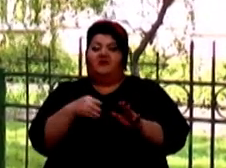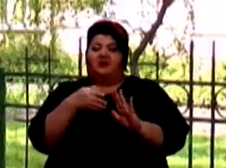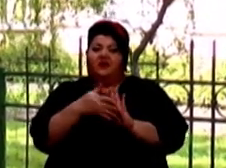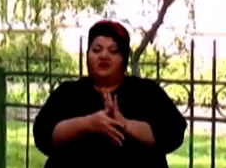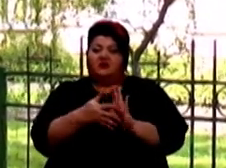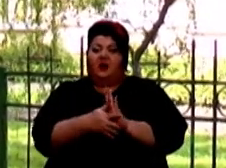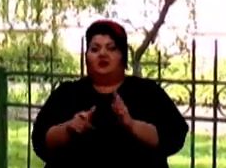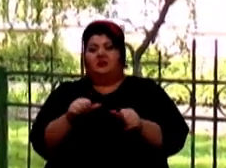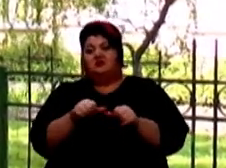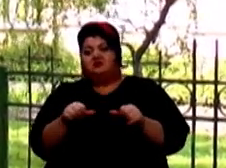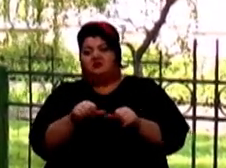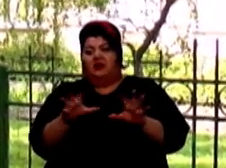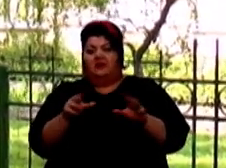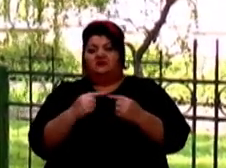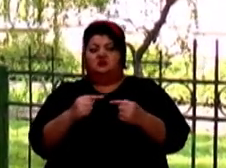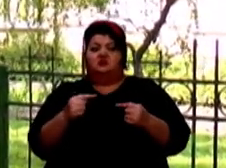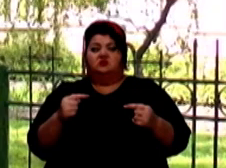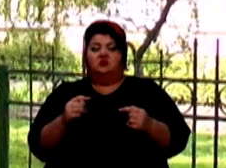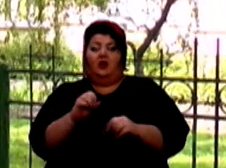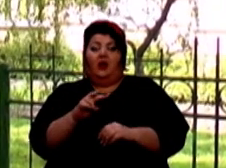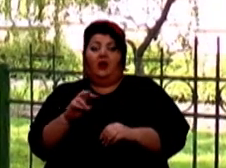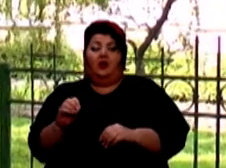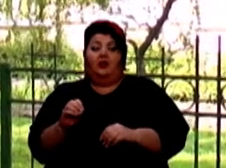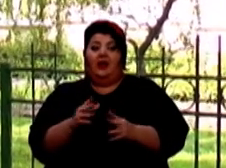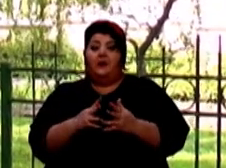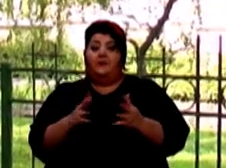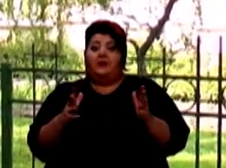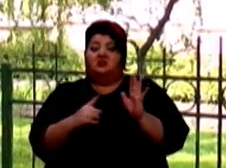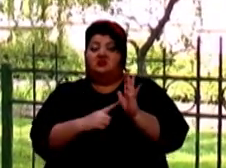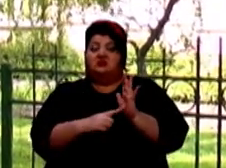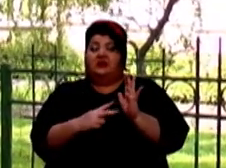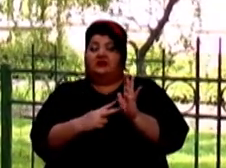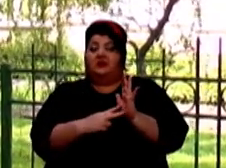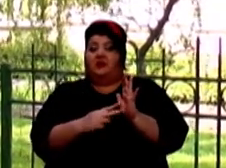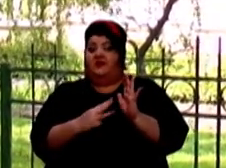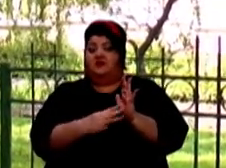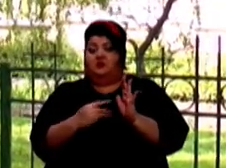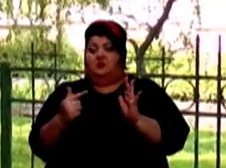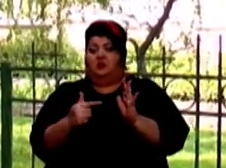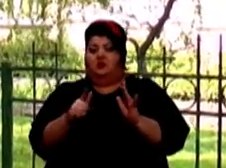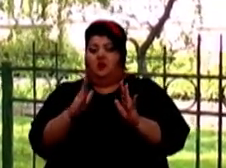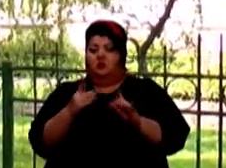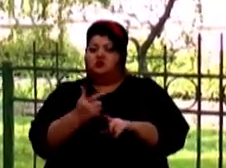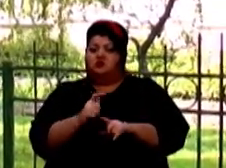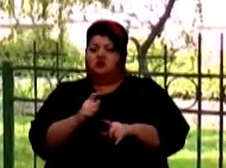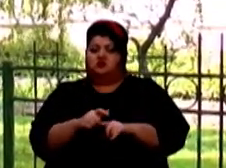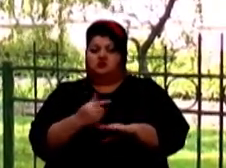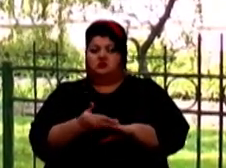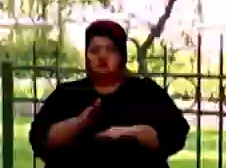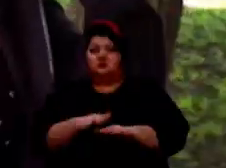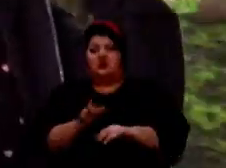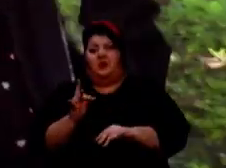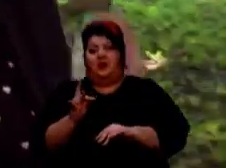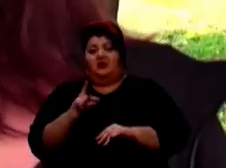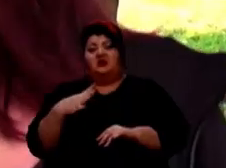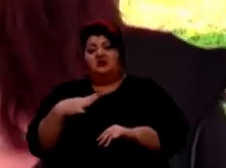мастильні матеріали, на ці всі штуки. От. Але ну, більше 6-7-8 гривень, я думаю, це буде людям трошки напряжно. 5 гривень, ну, так що можна